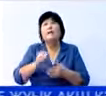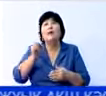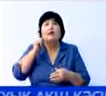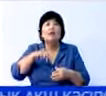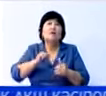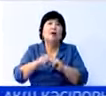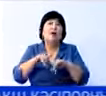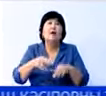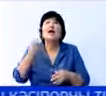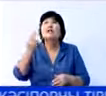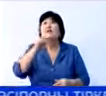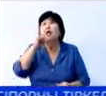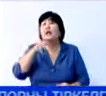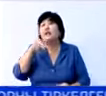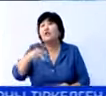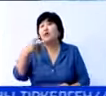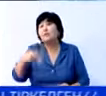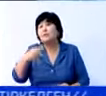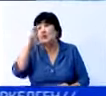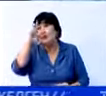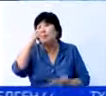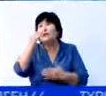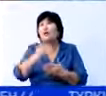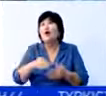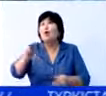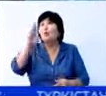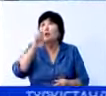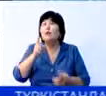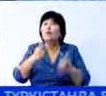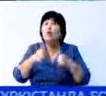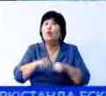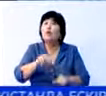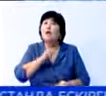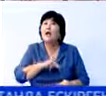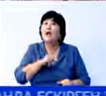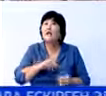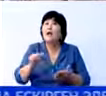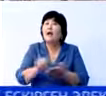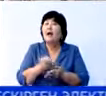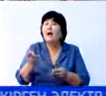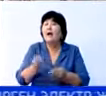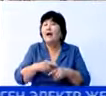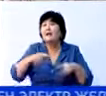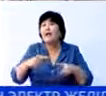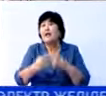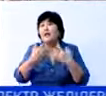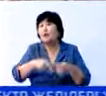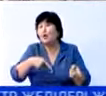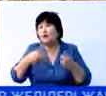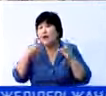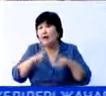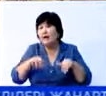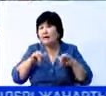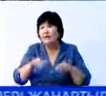алмасамыз. Цифрлы Қазақстан 2020 мемлекеттік бағдарламасында мемлекеттік органдардың қызметін қағазсыз технологияға көшіру қарастырылған